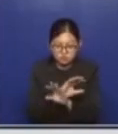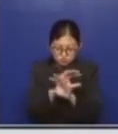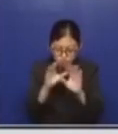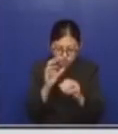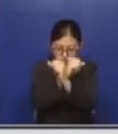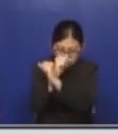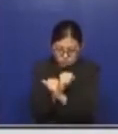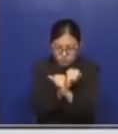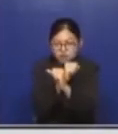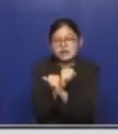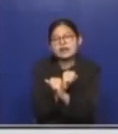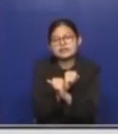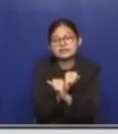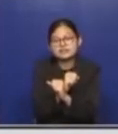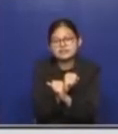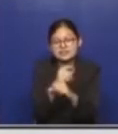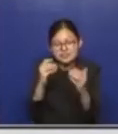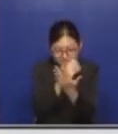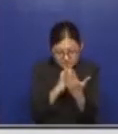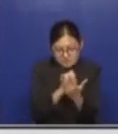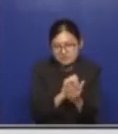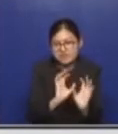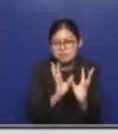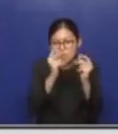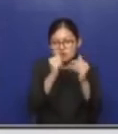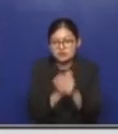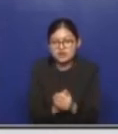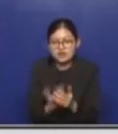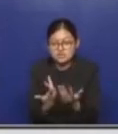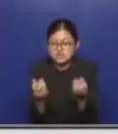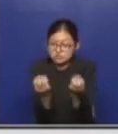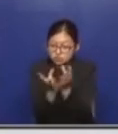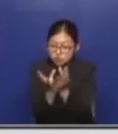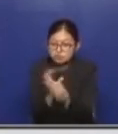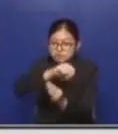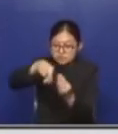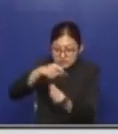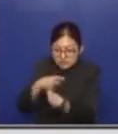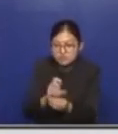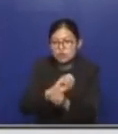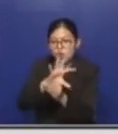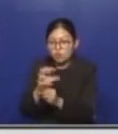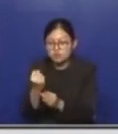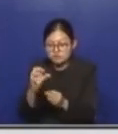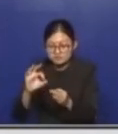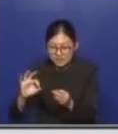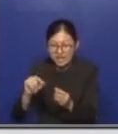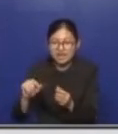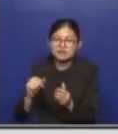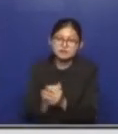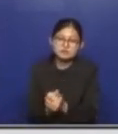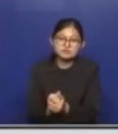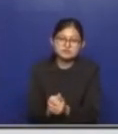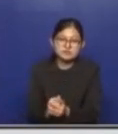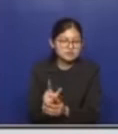ควิดทั่วประเทศวิกฤตเศรษฐกิจที่ย่ำแย่ไม่ควรที่จะซ้ำเติมด้วยคำว่าย